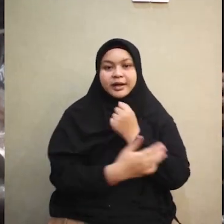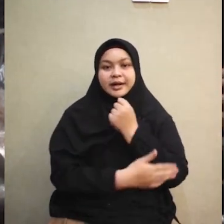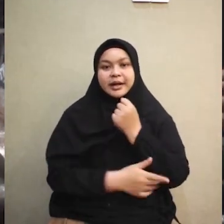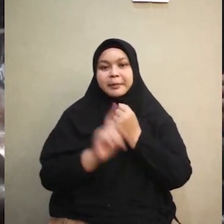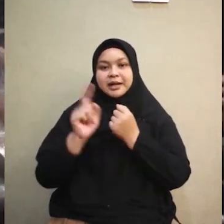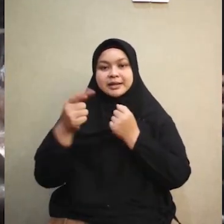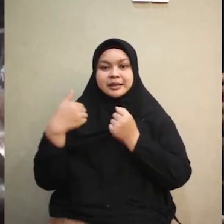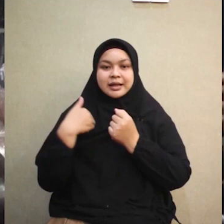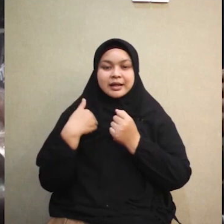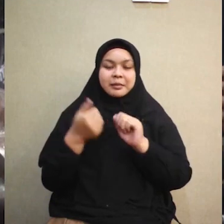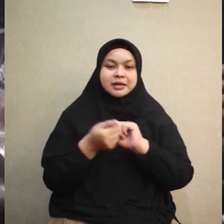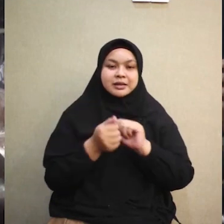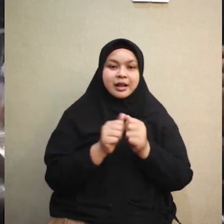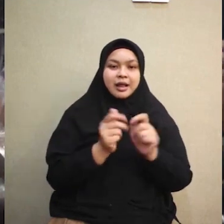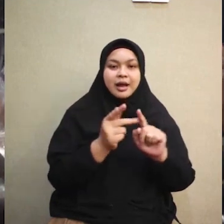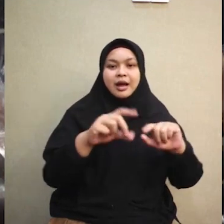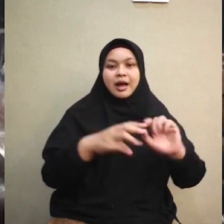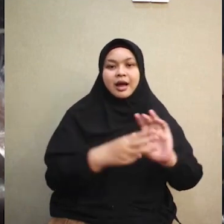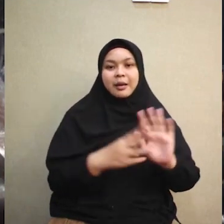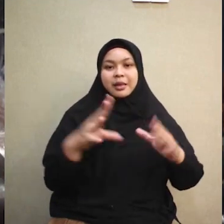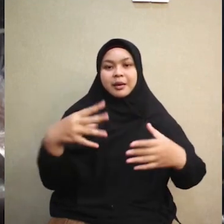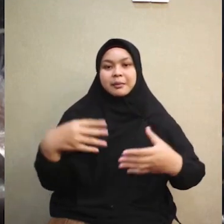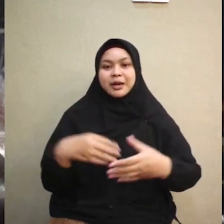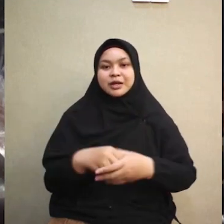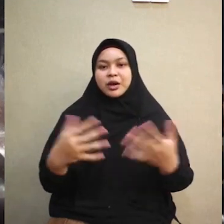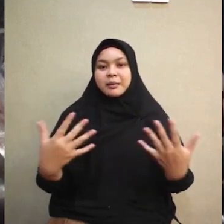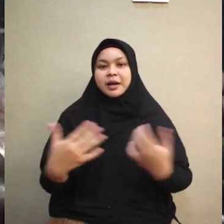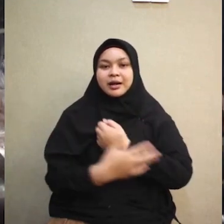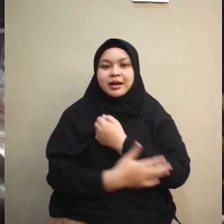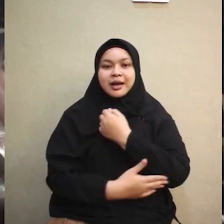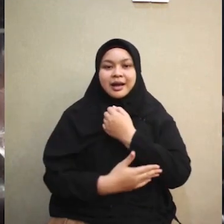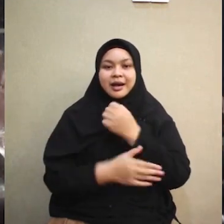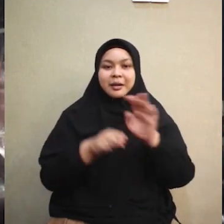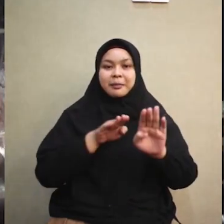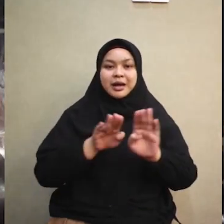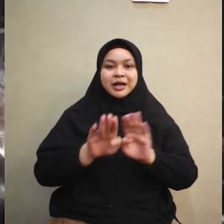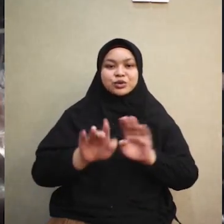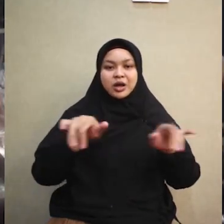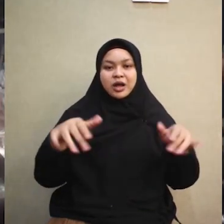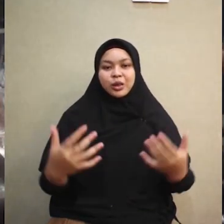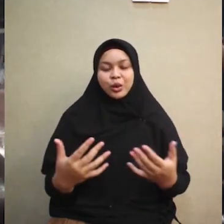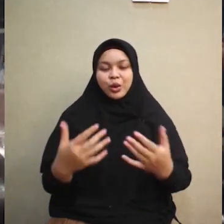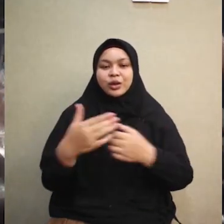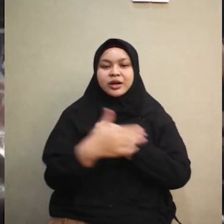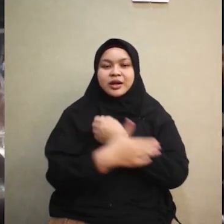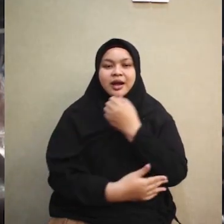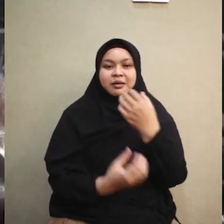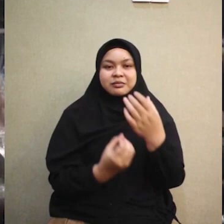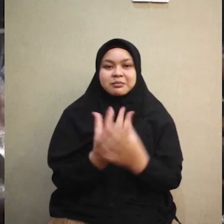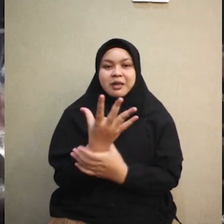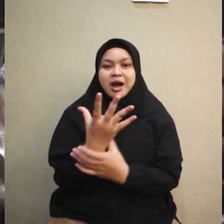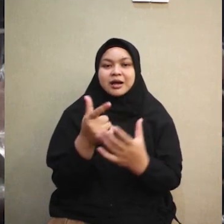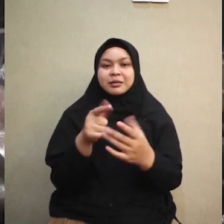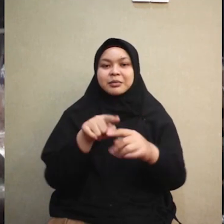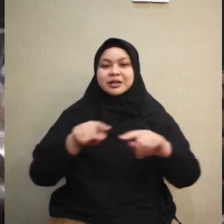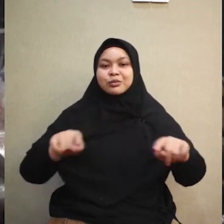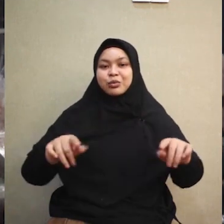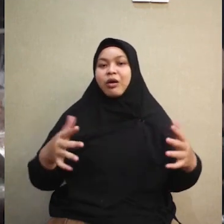masalah HAM kira-kira gitu termasuk negara-negara maju atau negara berkembang meskipun ini